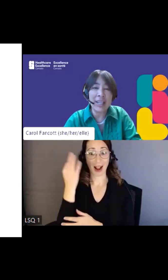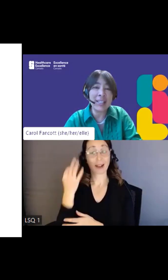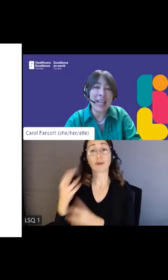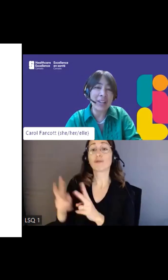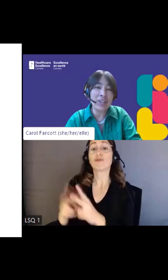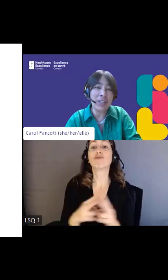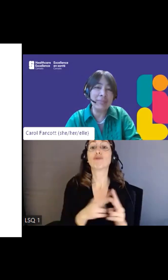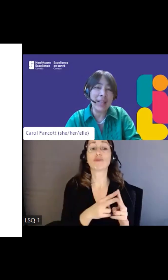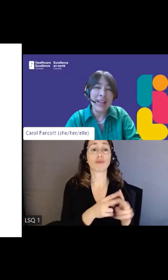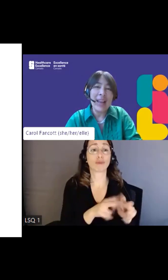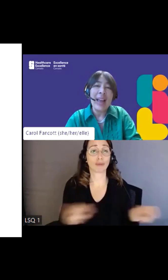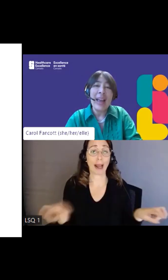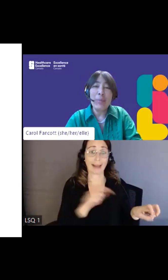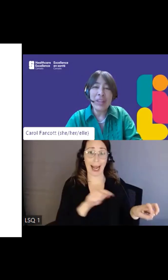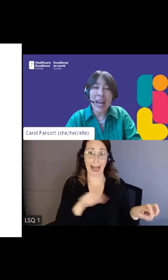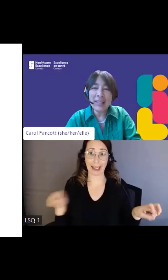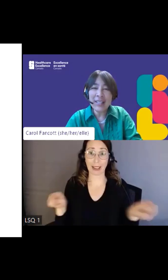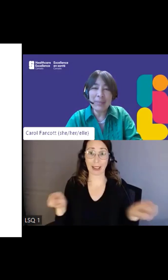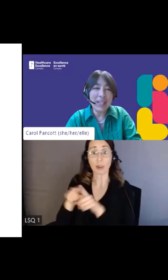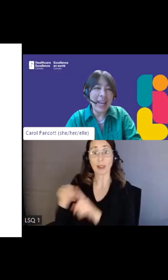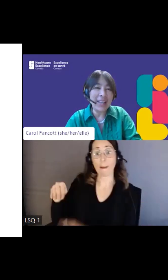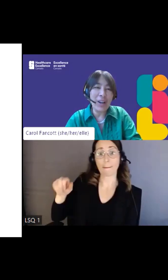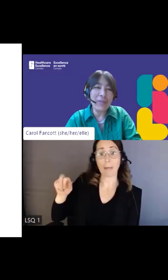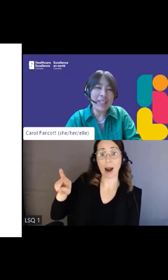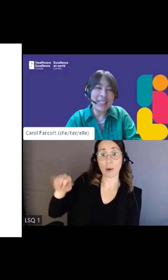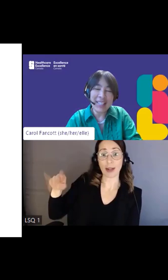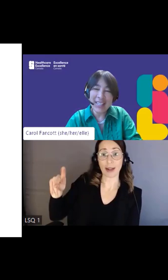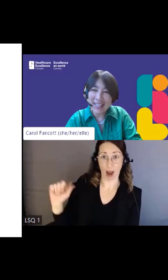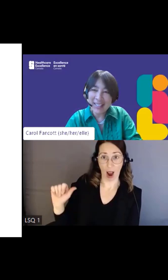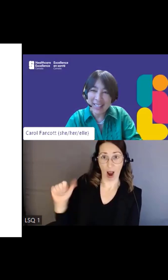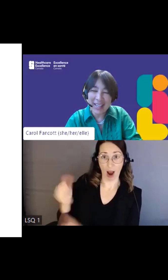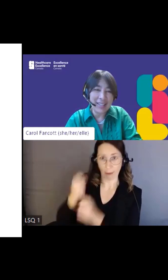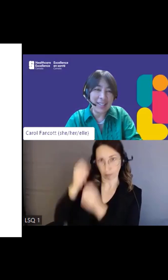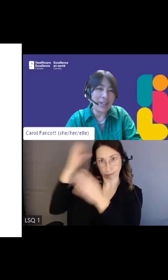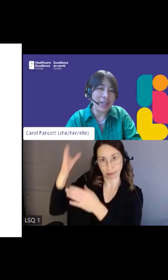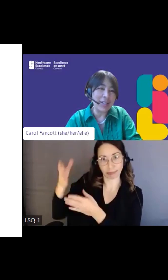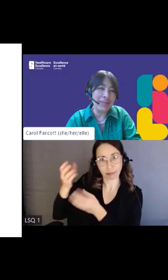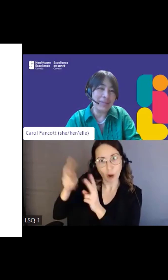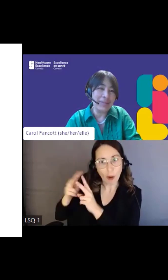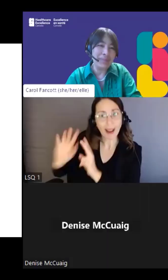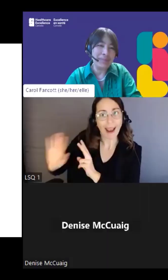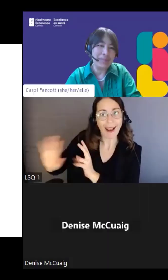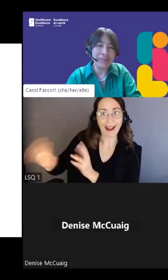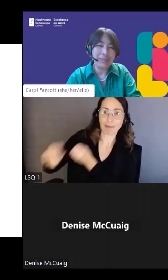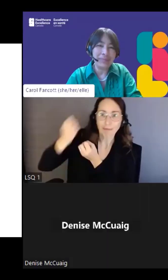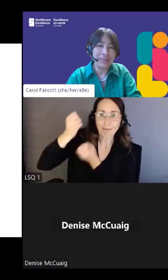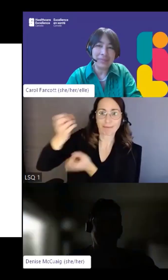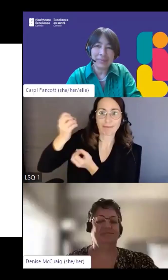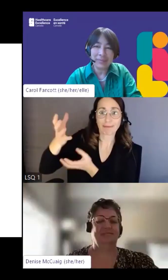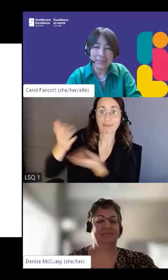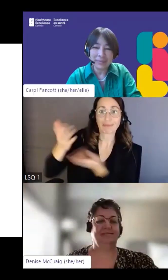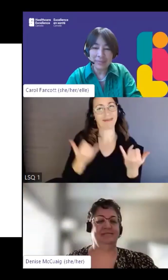avec nous. Et sur ce, je vais maintenant passer la parole à Denise pour qu'on puisse commencer.